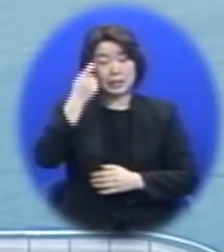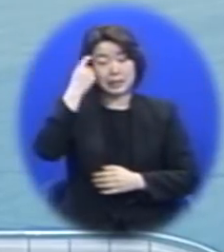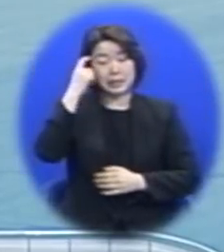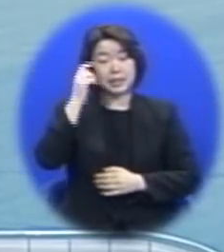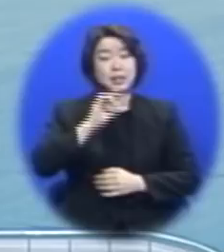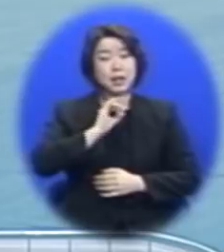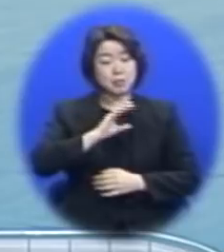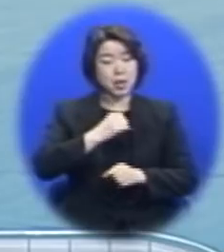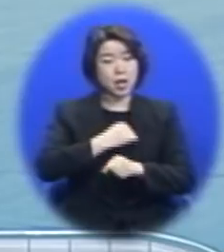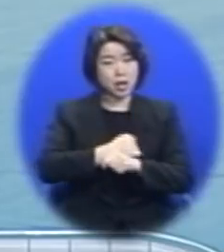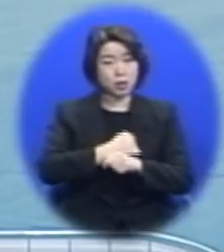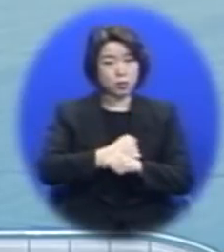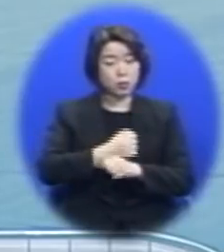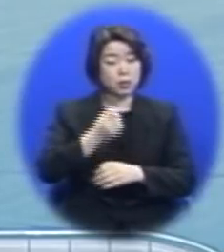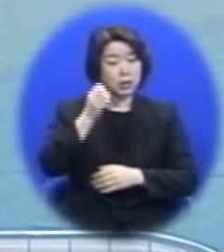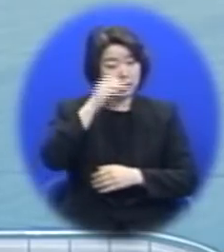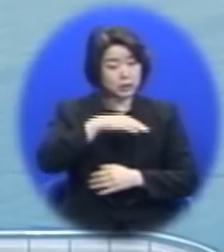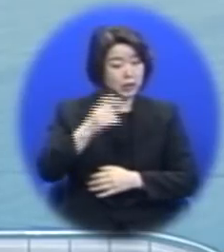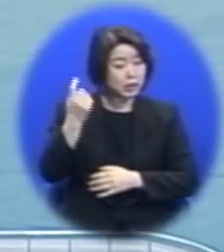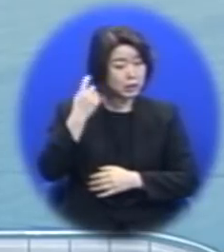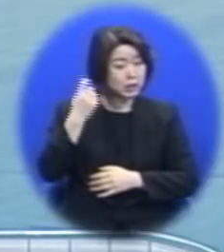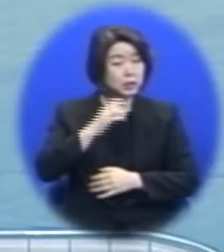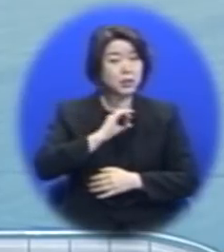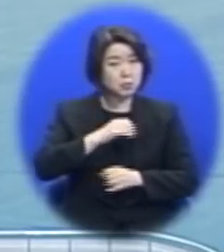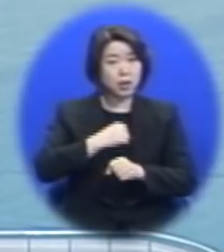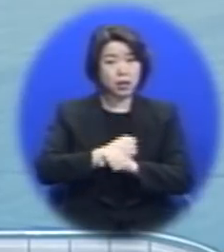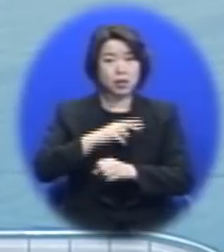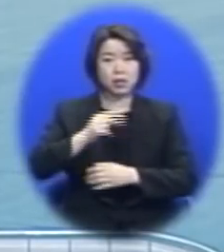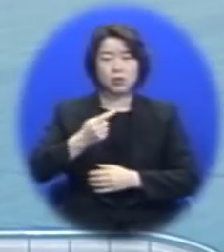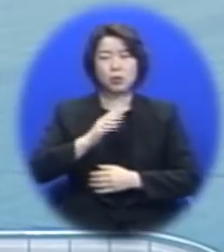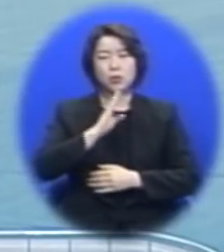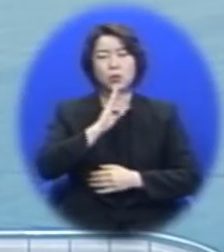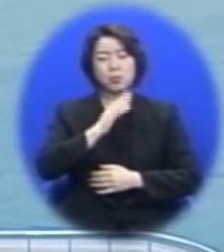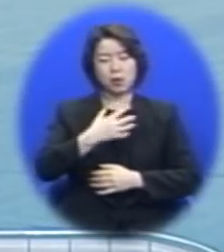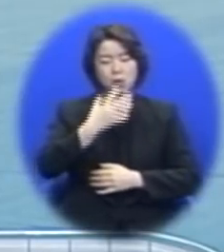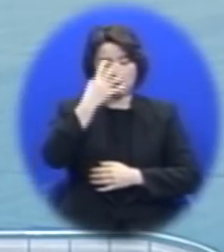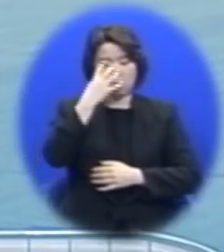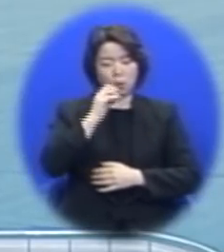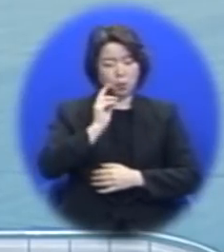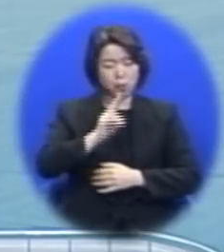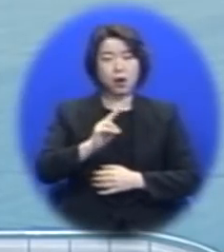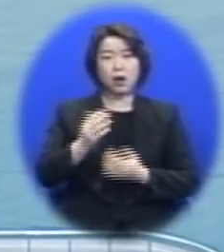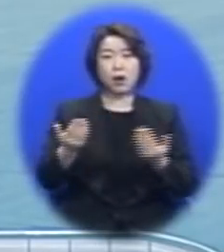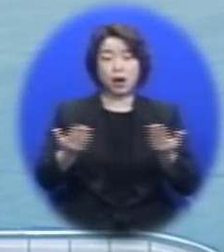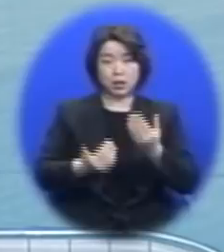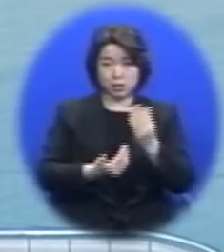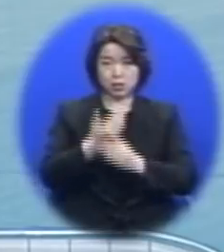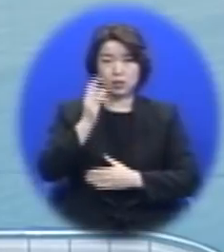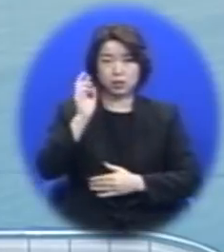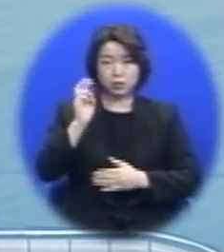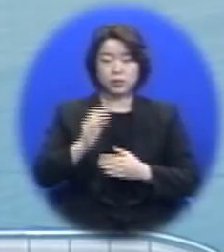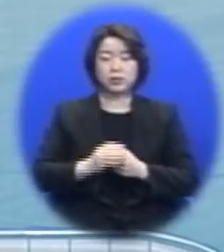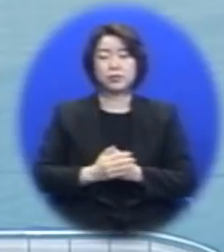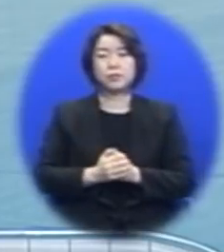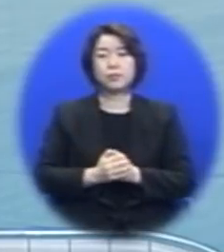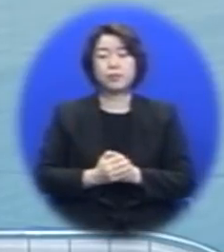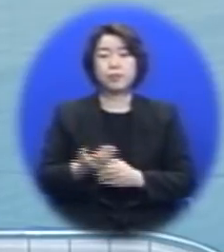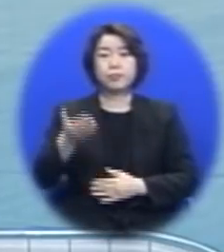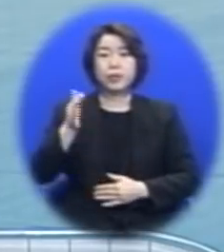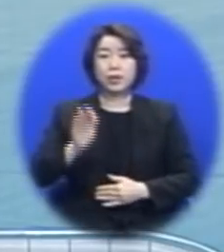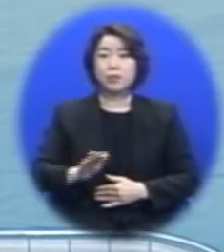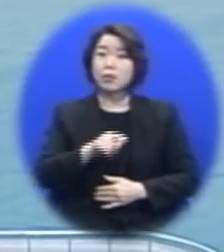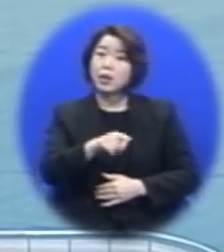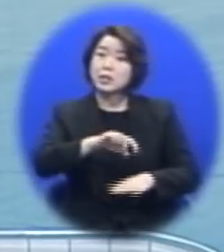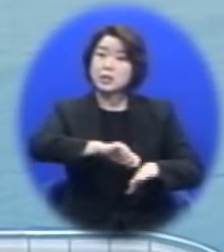생각만 하고 그냥 듣기만 해도 정말 끔찍한 일이 벌어지는 거죠. 그런데